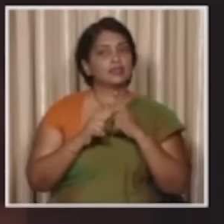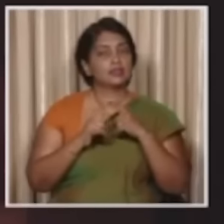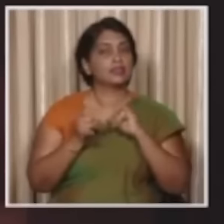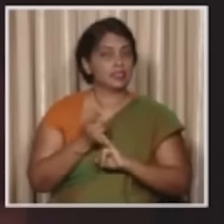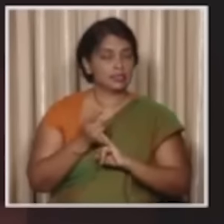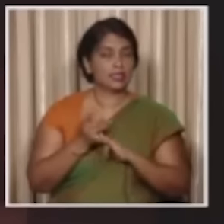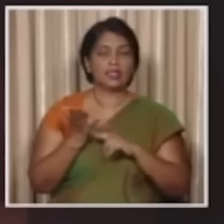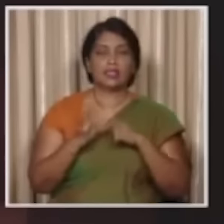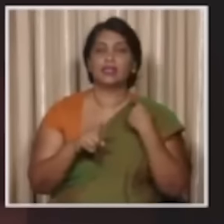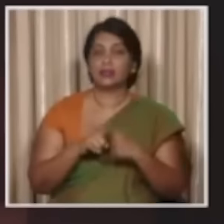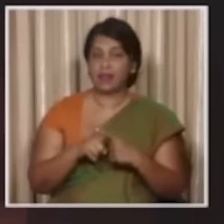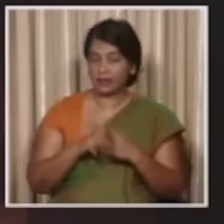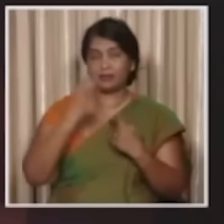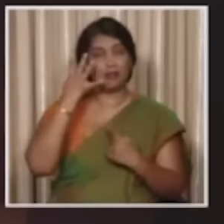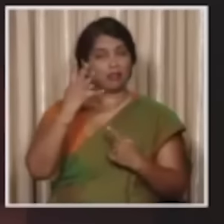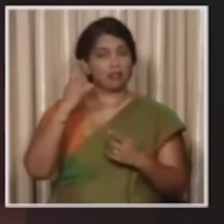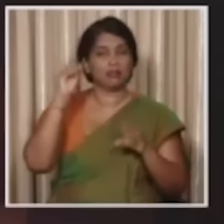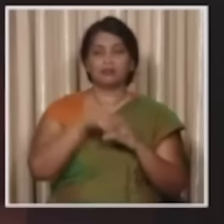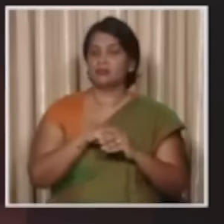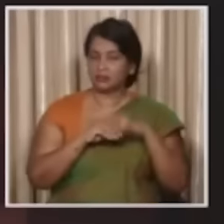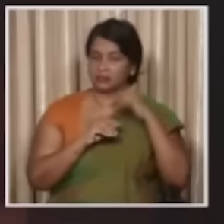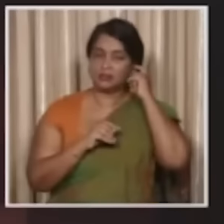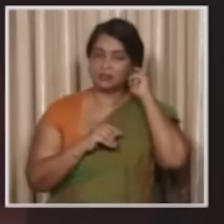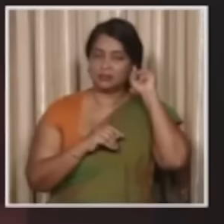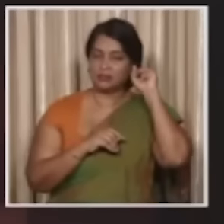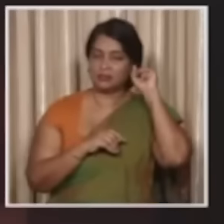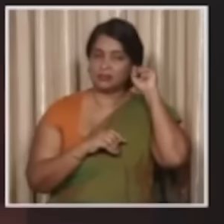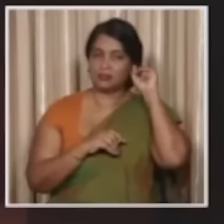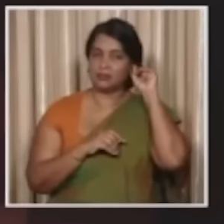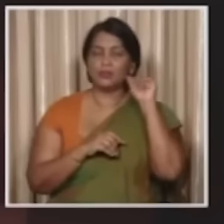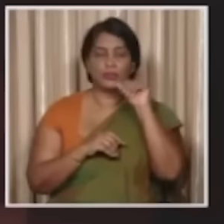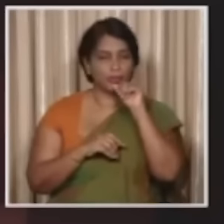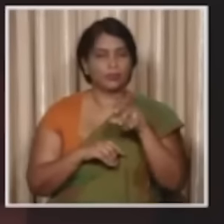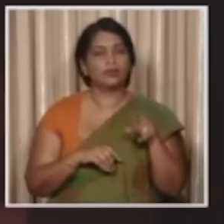බද්ද. ඉතින් මේ බදු බරත් එක්ක ඇත්ත වශයෙන්ම